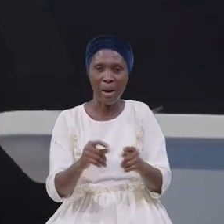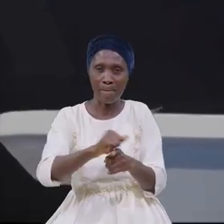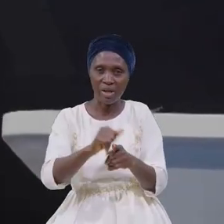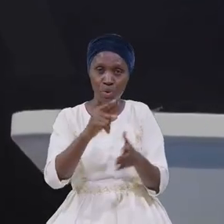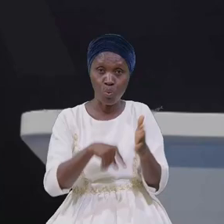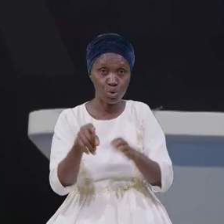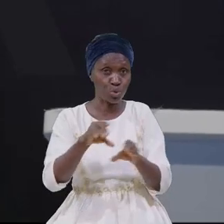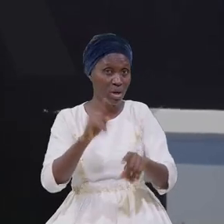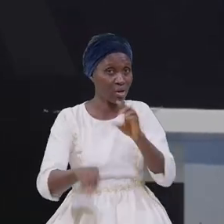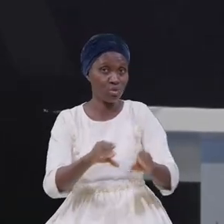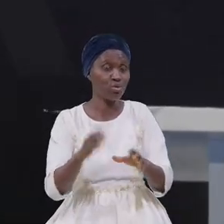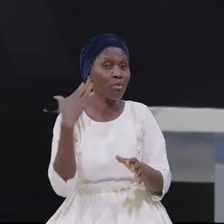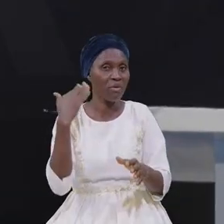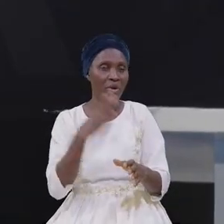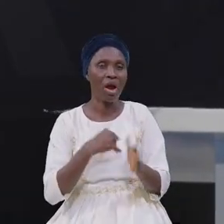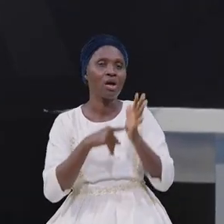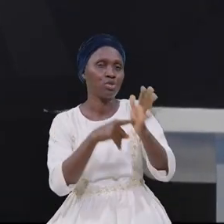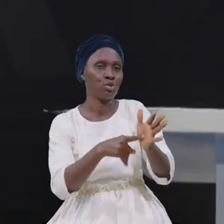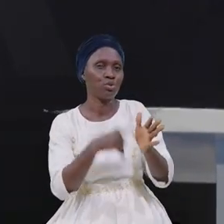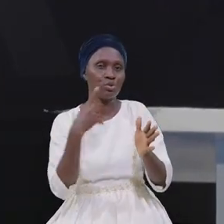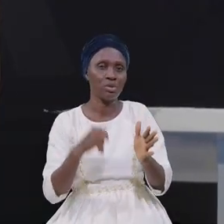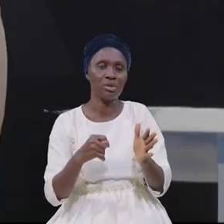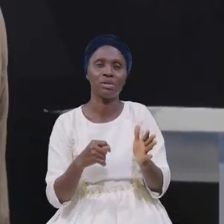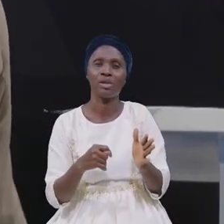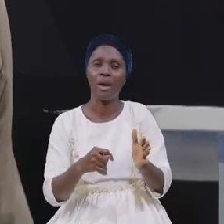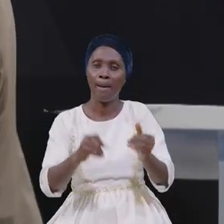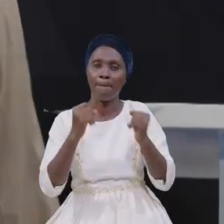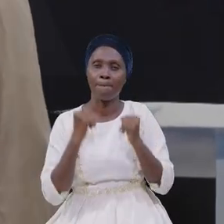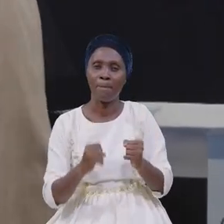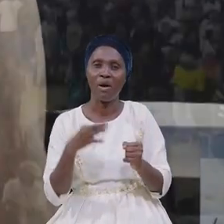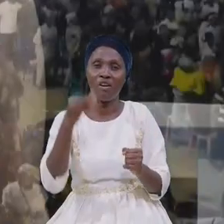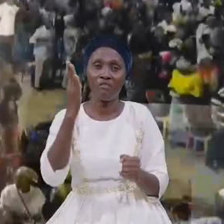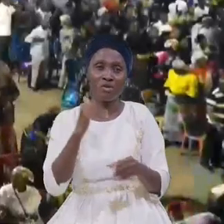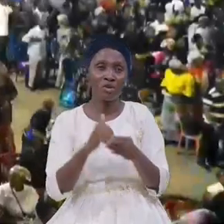faire. Démontrez la manifestation de la